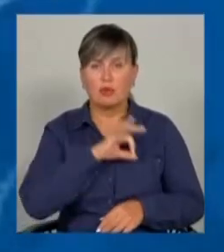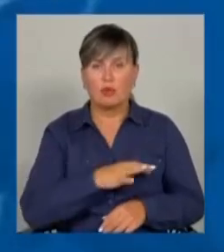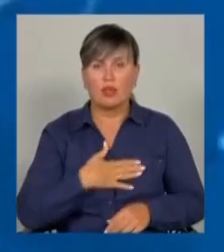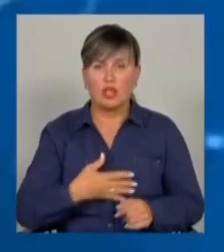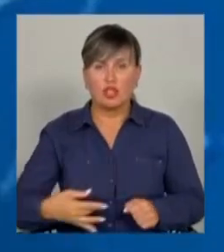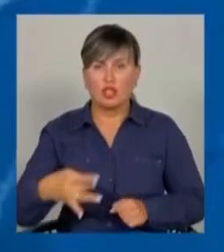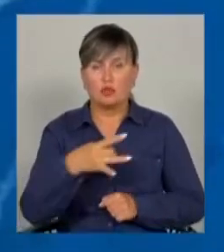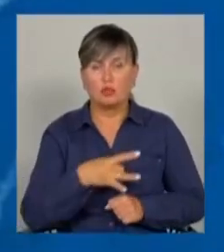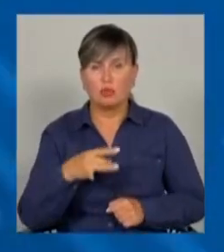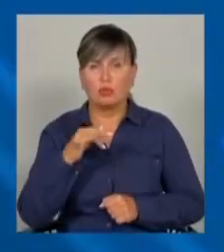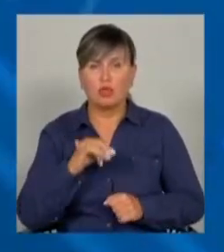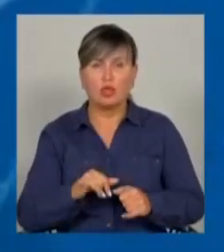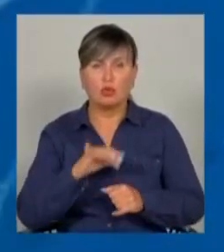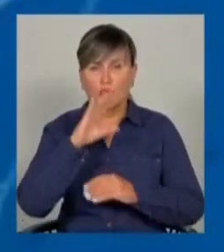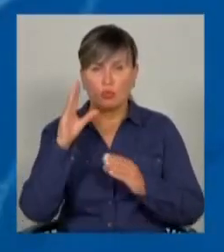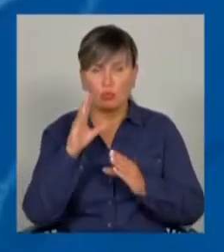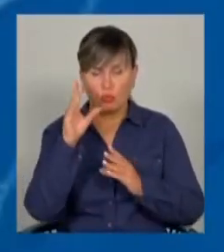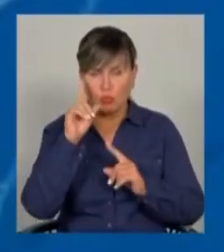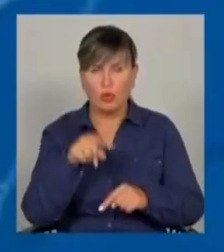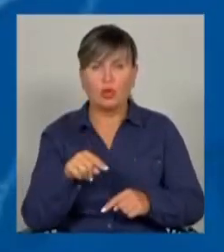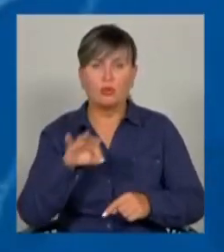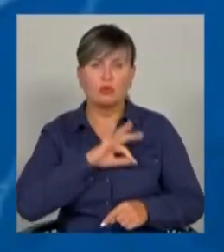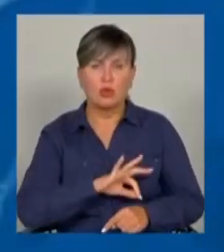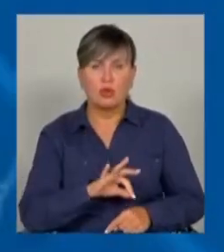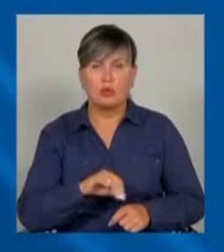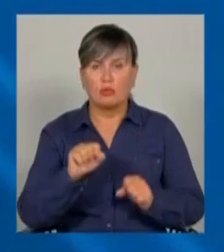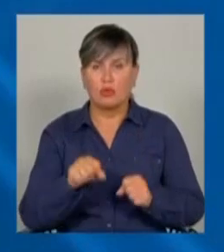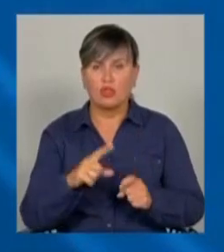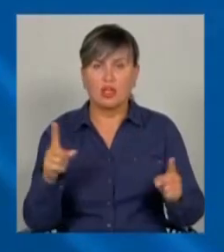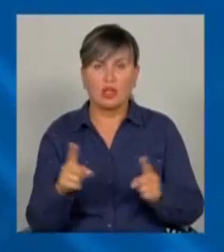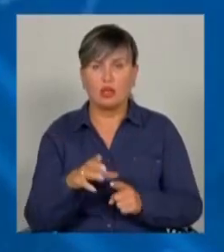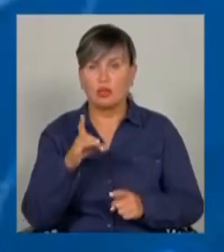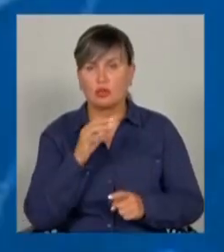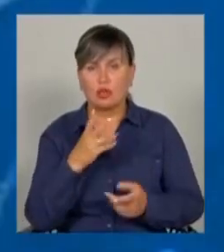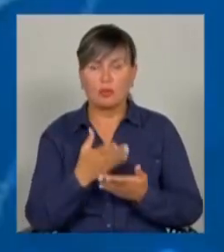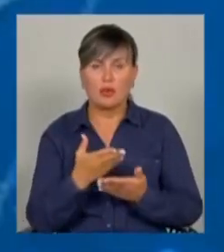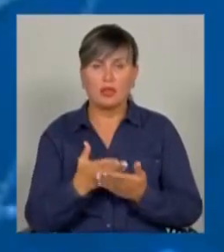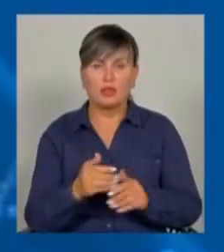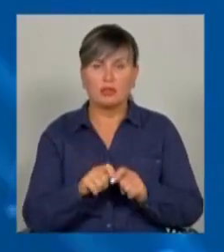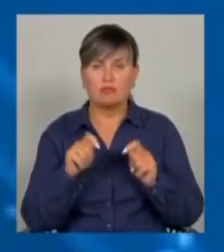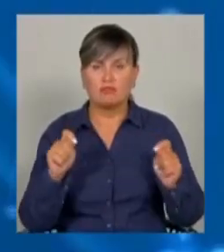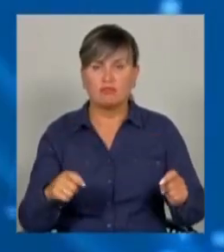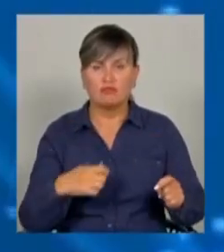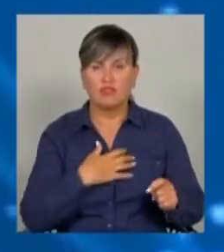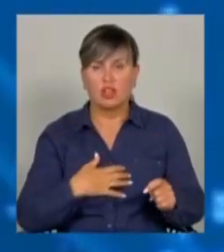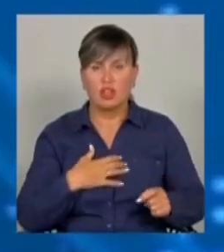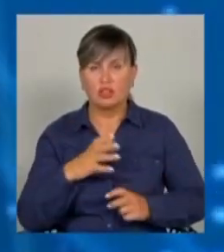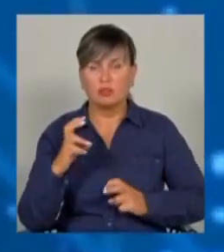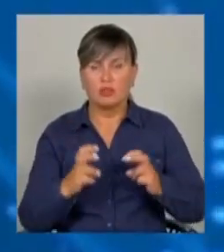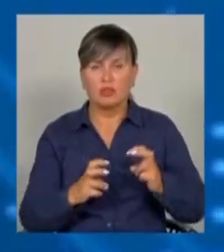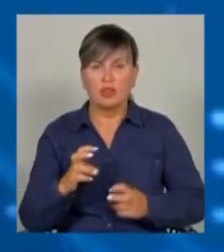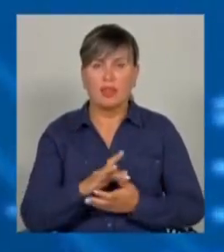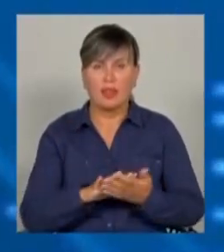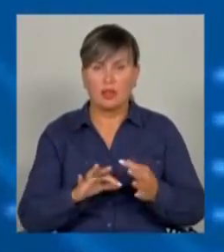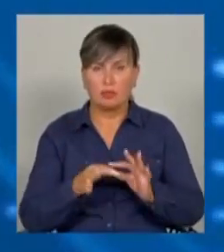нашей республики и при умелом их использовании способен за короткие сроки раскрыть потенциал ключевых факторов производства.